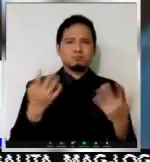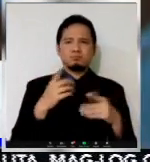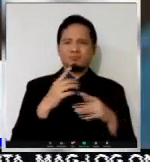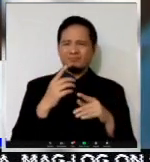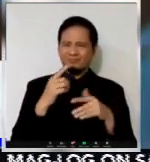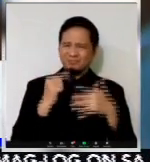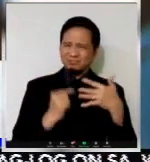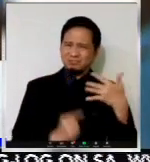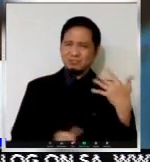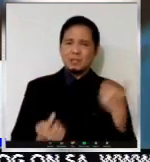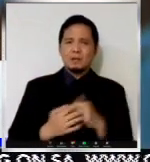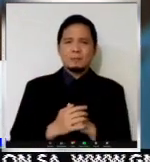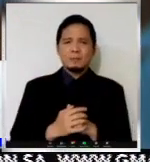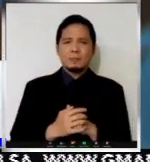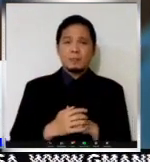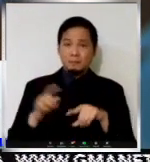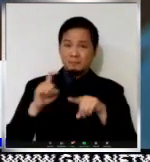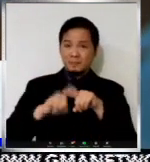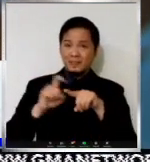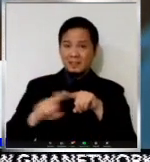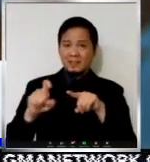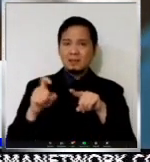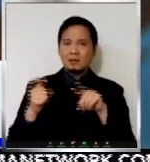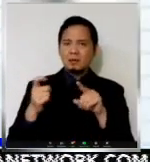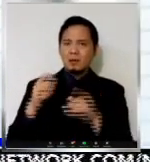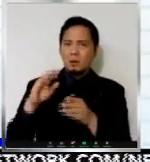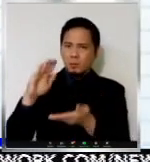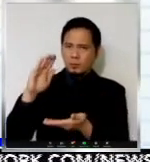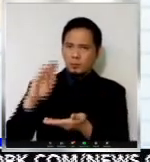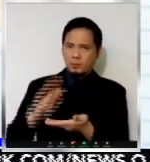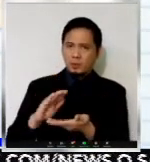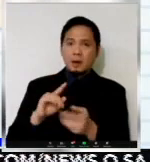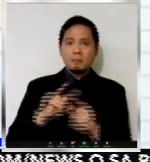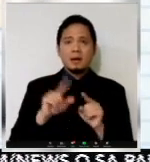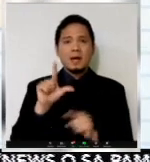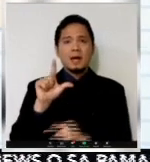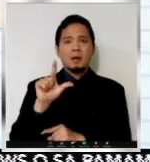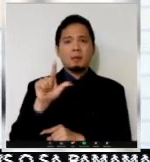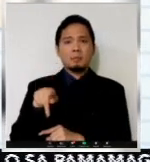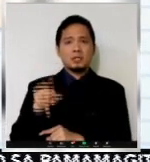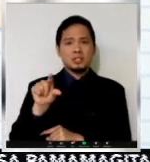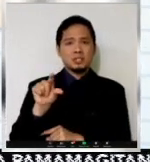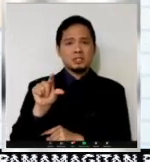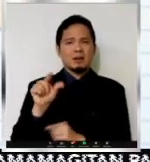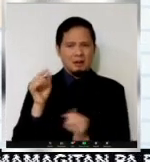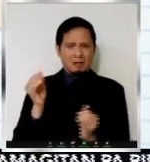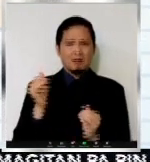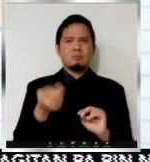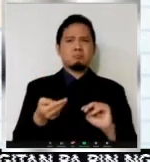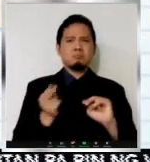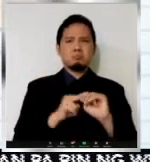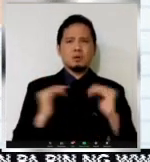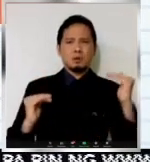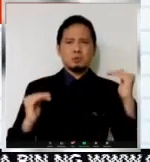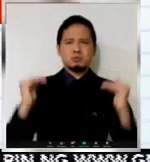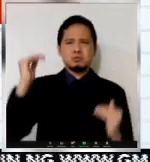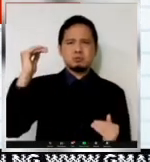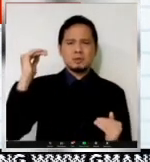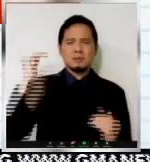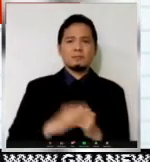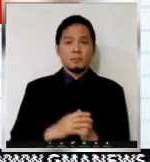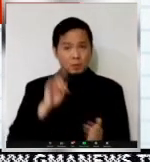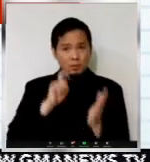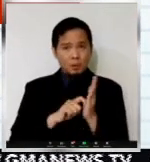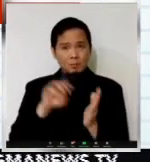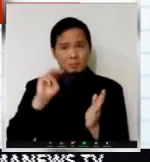electricity, nakabagdig ang pagtaas ng presyo ng LPG. Pero kung titingnan ng datos, bahagya namang bumaba ang inflation sa Metro Manila habang